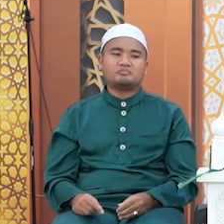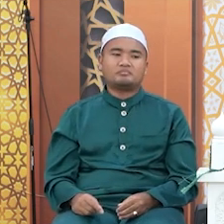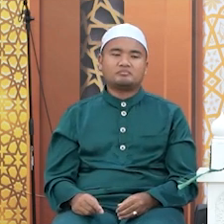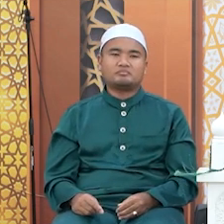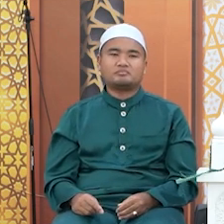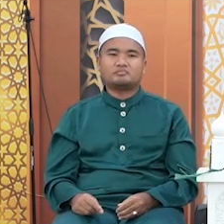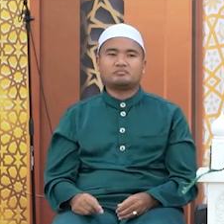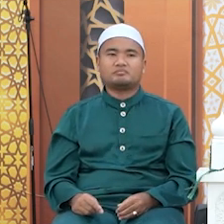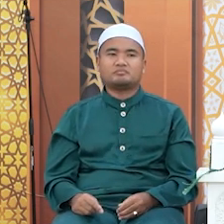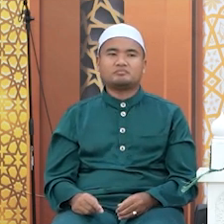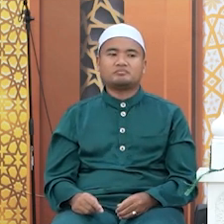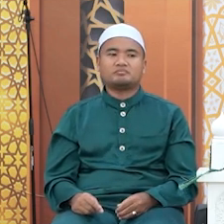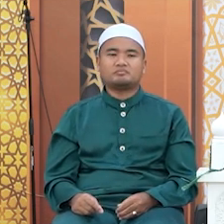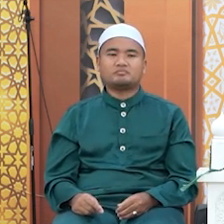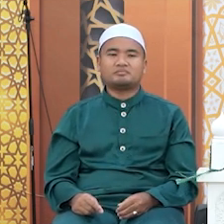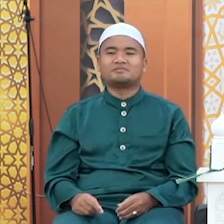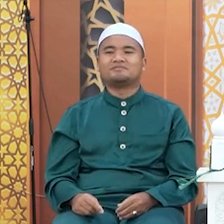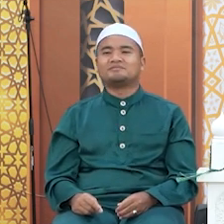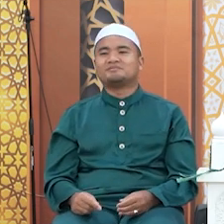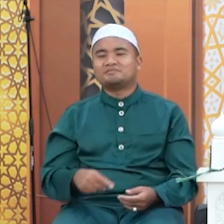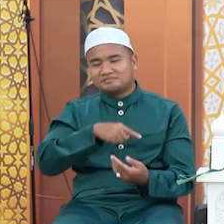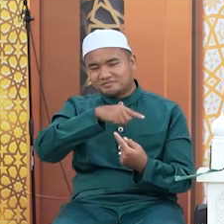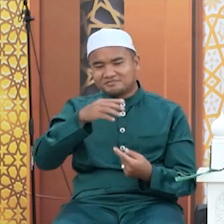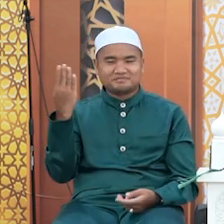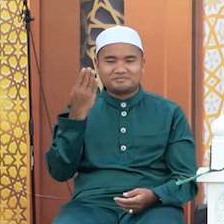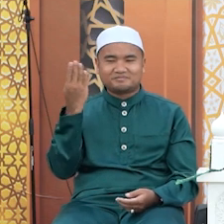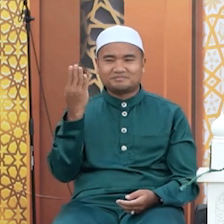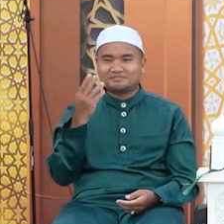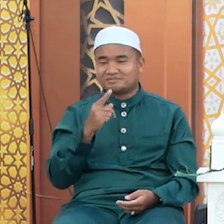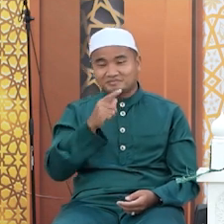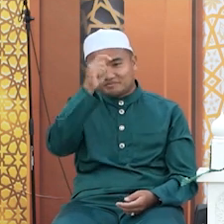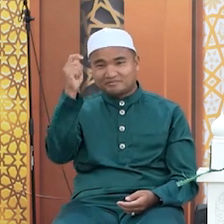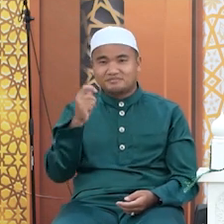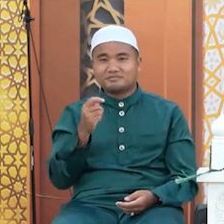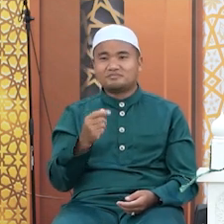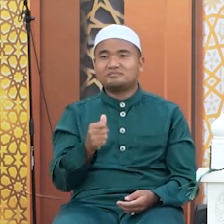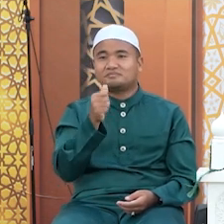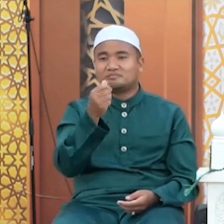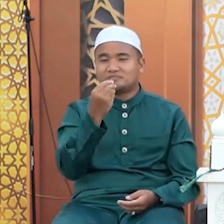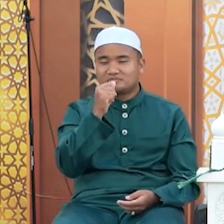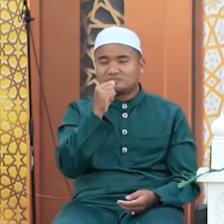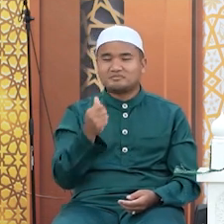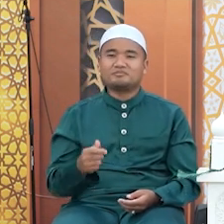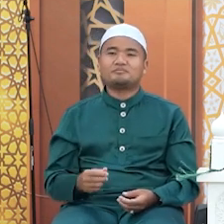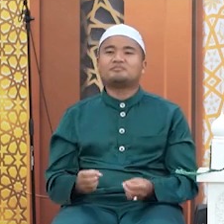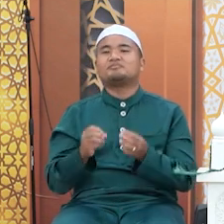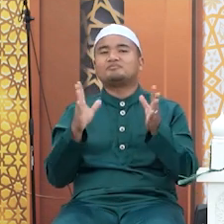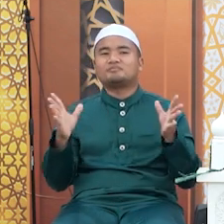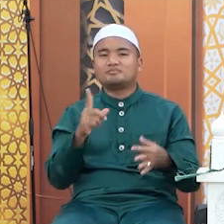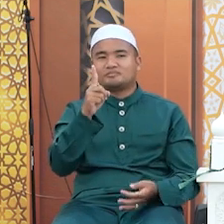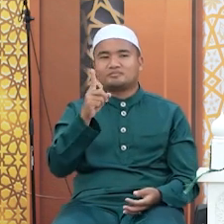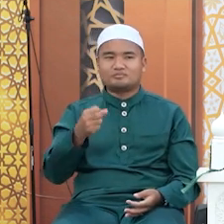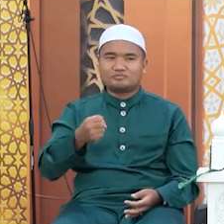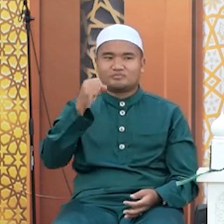air? Tak banyak lah, sejak je. Biasa dia tuan-tuan. Dahaga, kalau kena musim panas semua. Dahaga tu